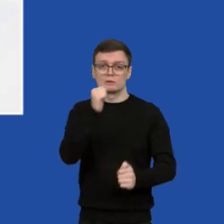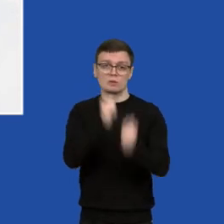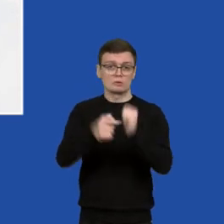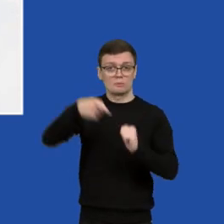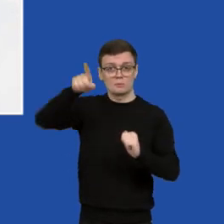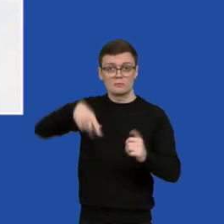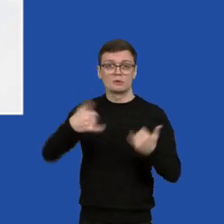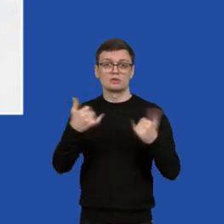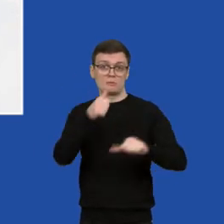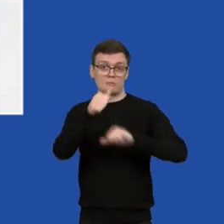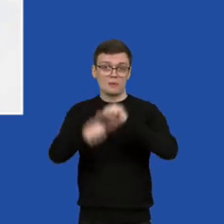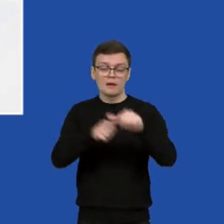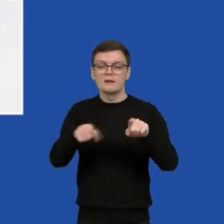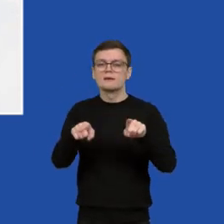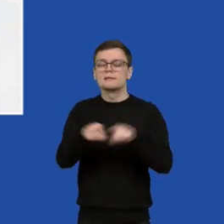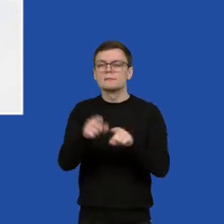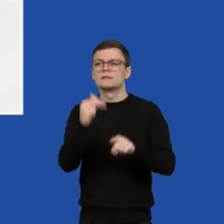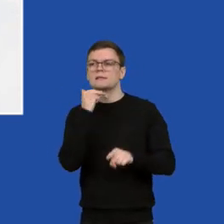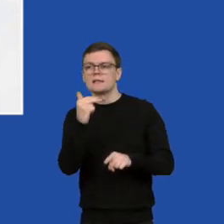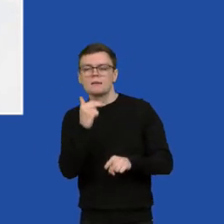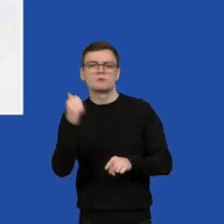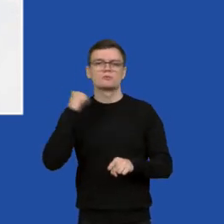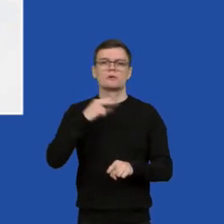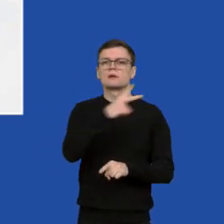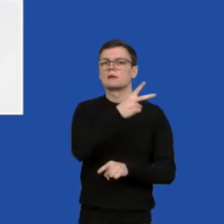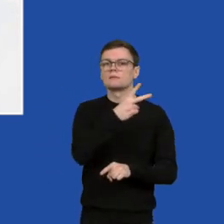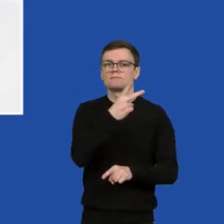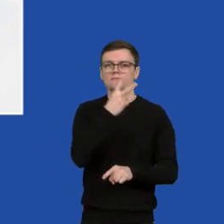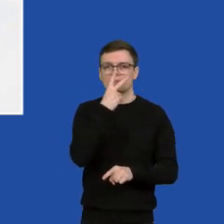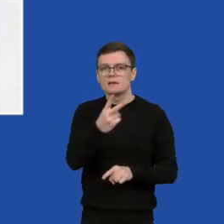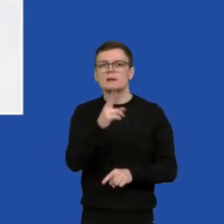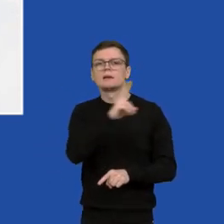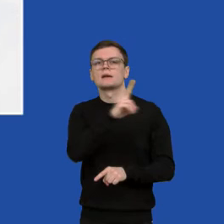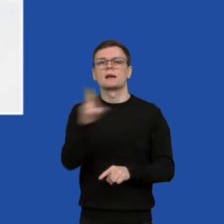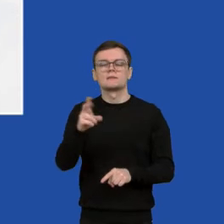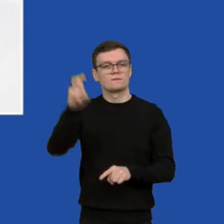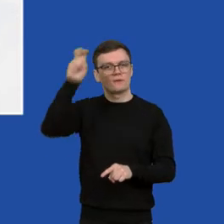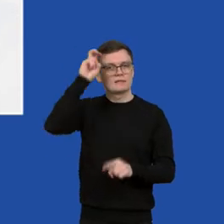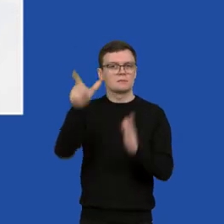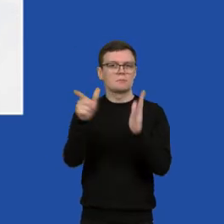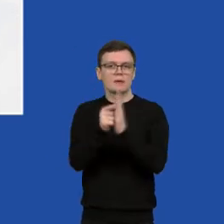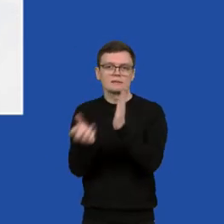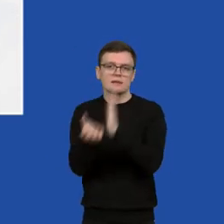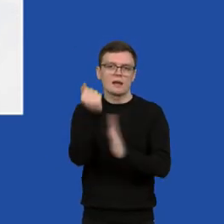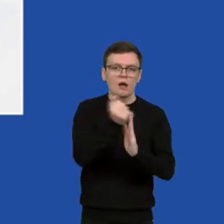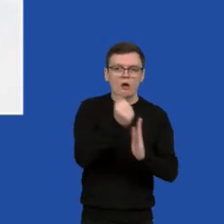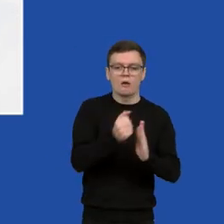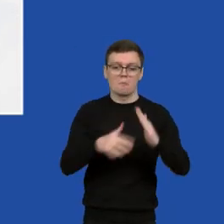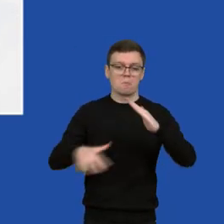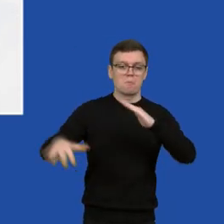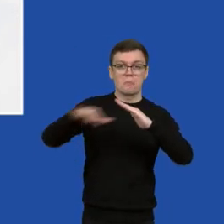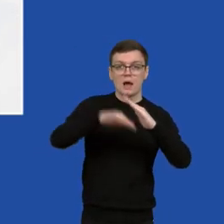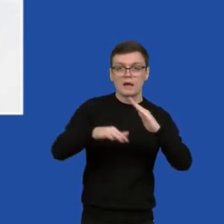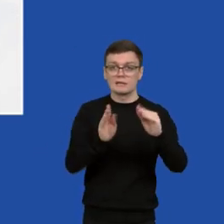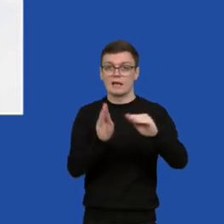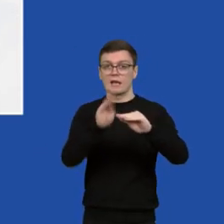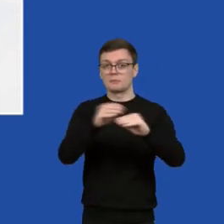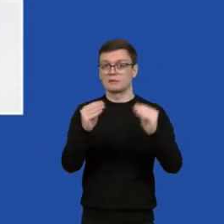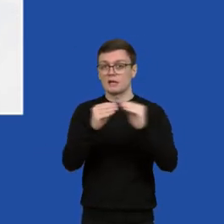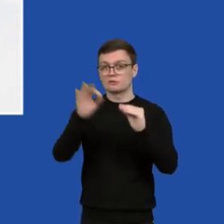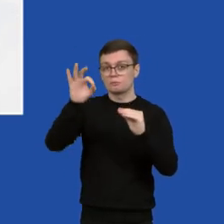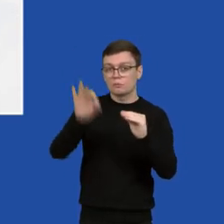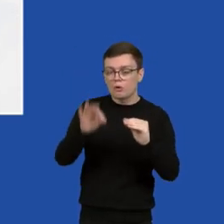dėmesys bus skiriamas ir šiems žmonėms, kurie gauna valstybinės pensijas, bazė bus didinama 10%, o pačios